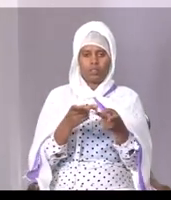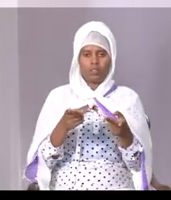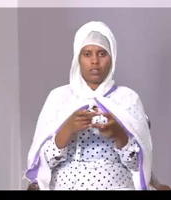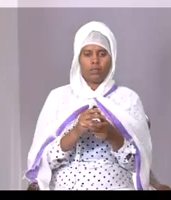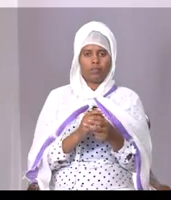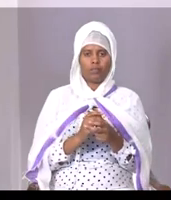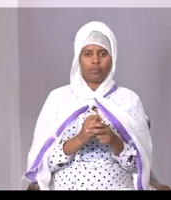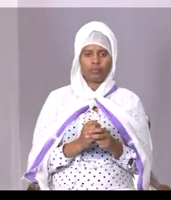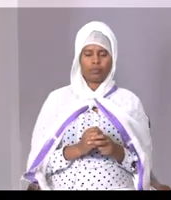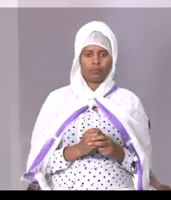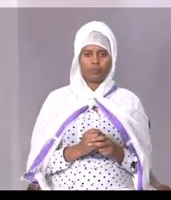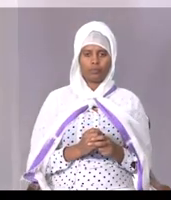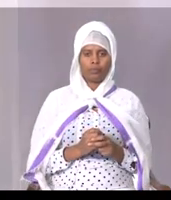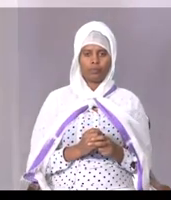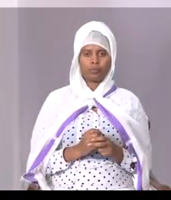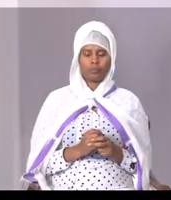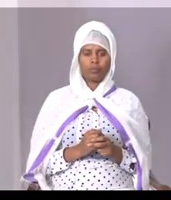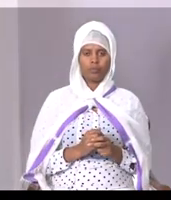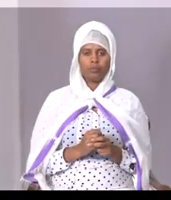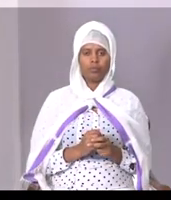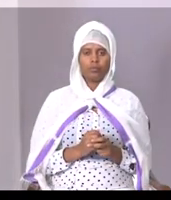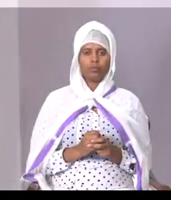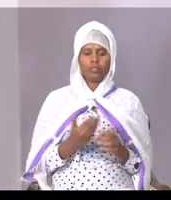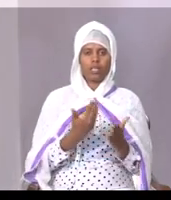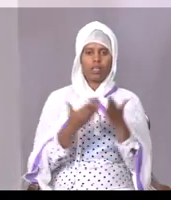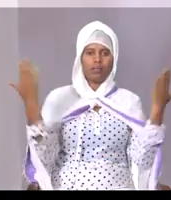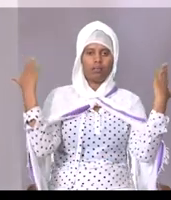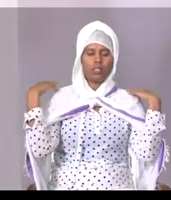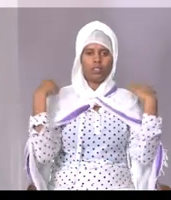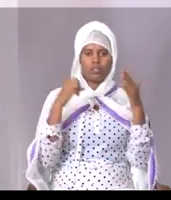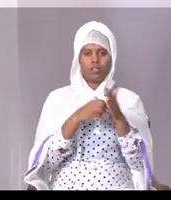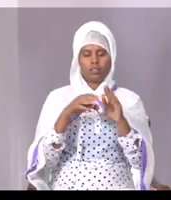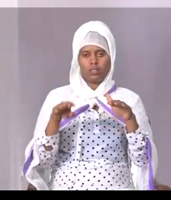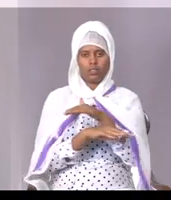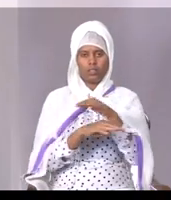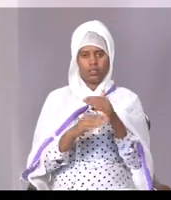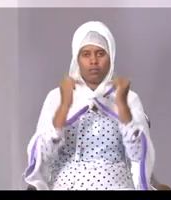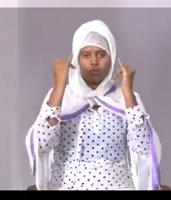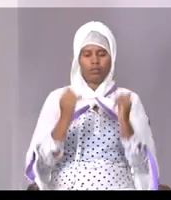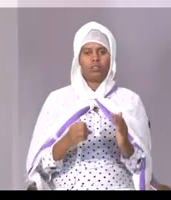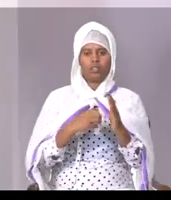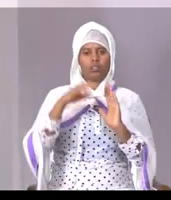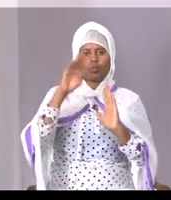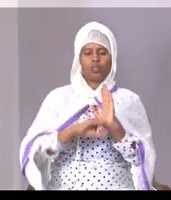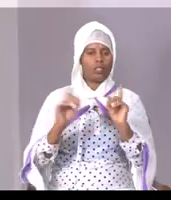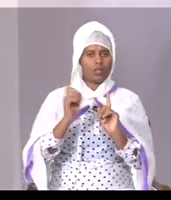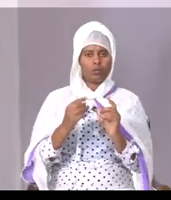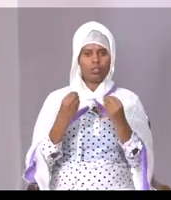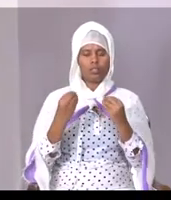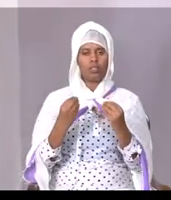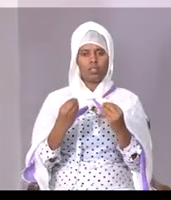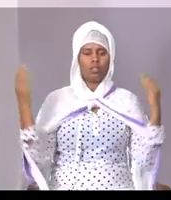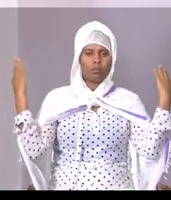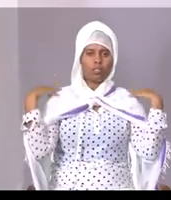ملكي هق عايزكم ام ملائكه كيل سزاربنبر كان ملائكه سلستحت بخبر سز غودله مالت ايكونن